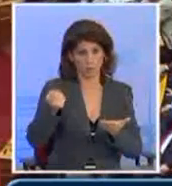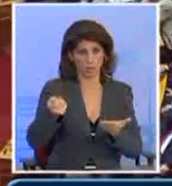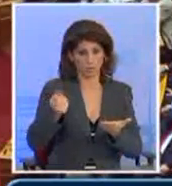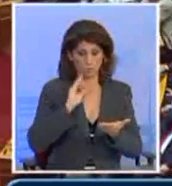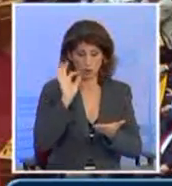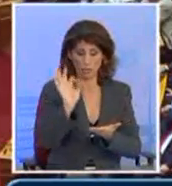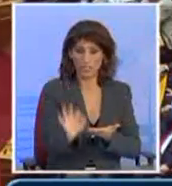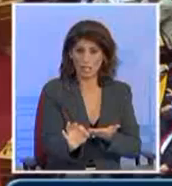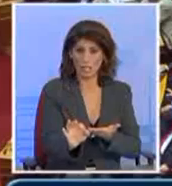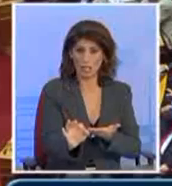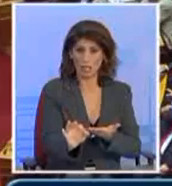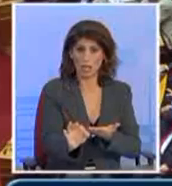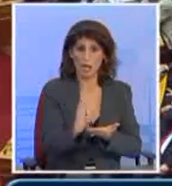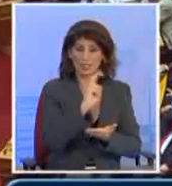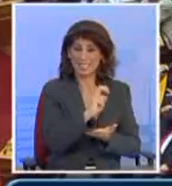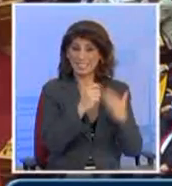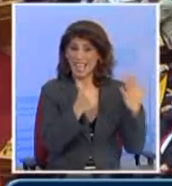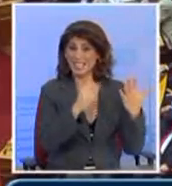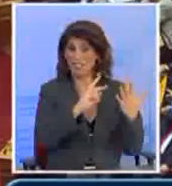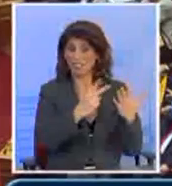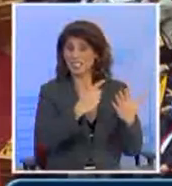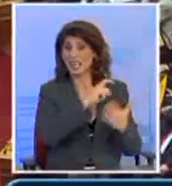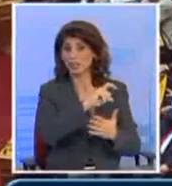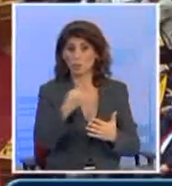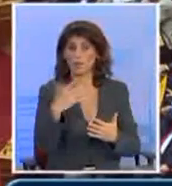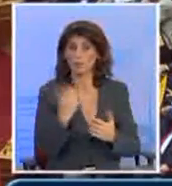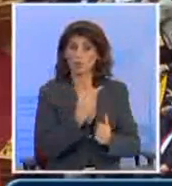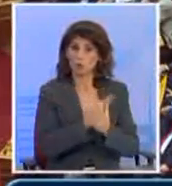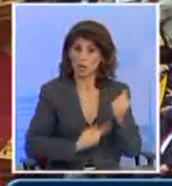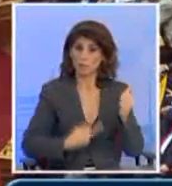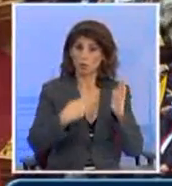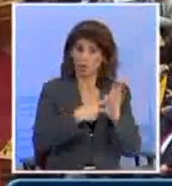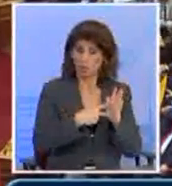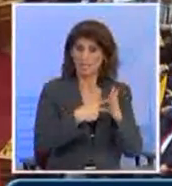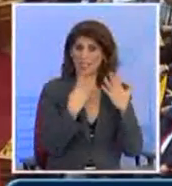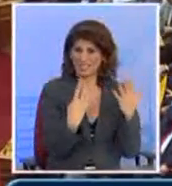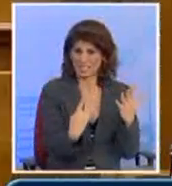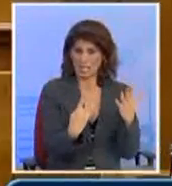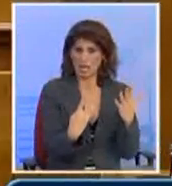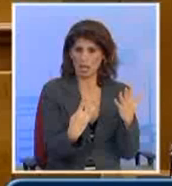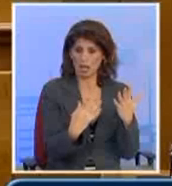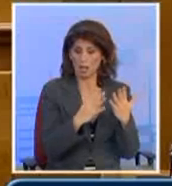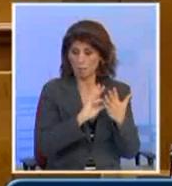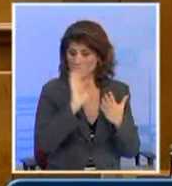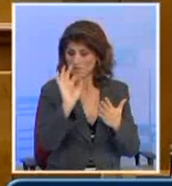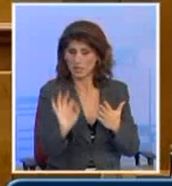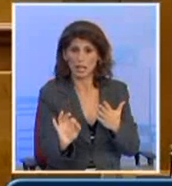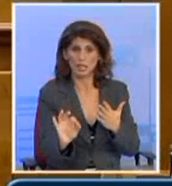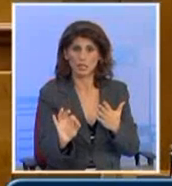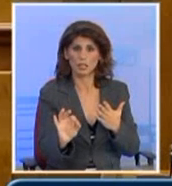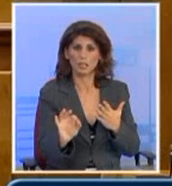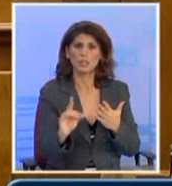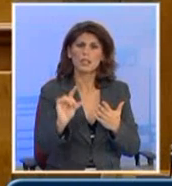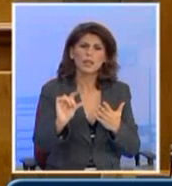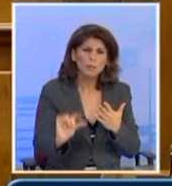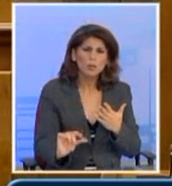μας οδηγεί από τα 36 δισεκατομμύρια που ήταν το έλλειμμα το 2009 σε κάτι που